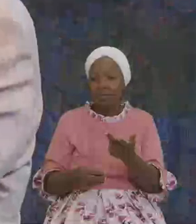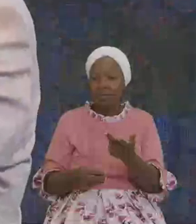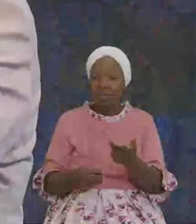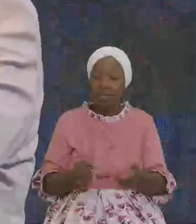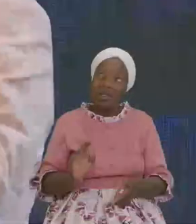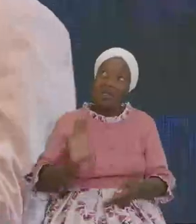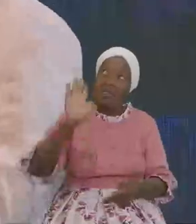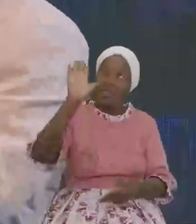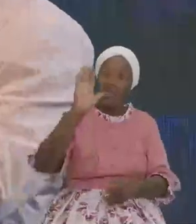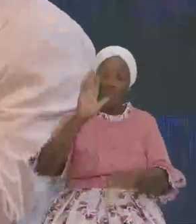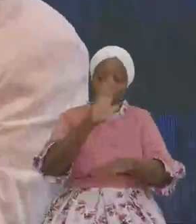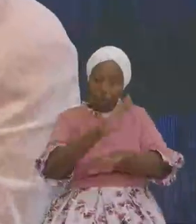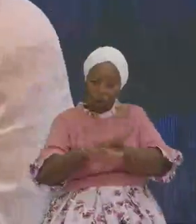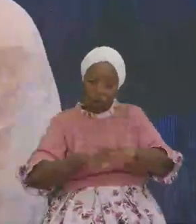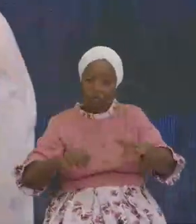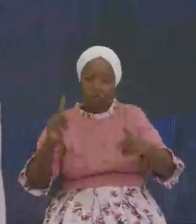Troisièmement,